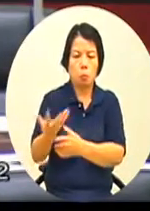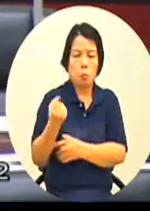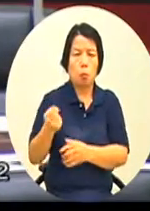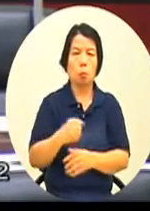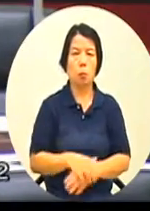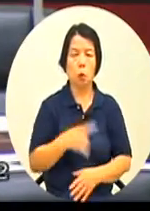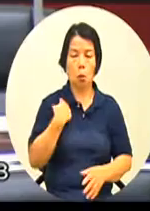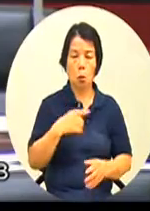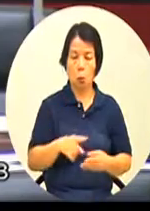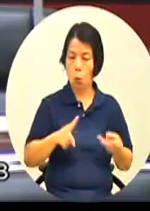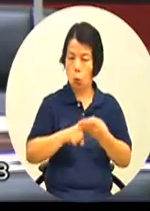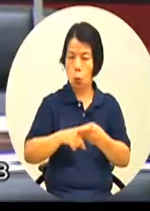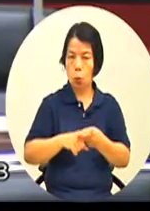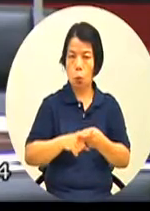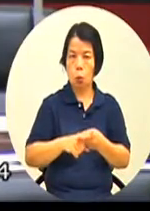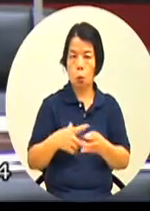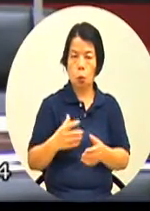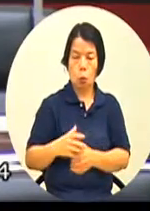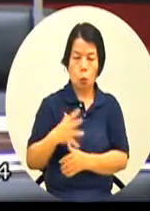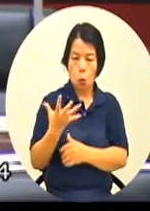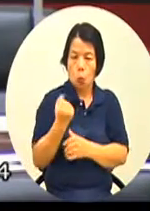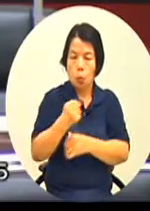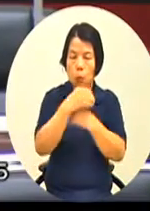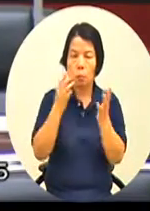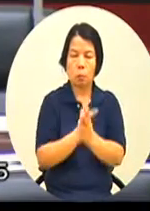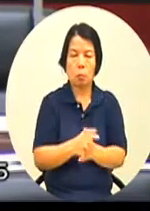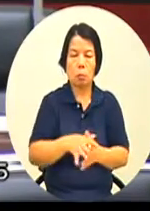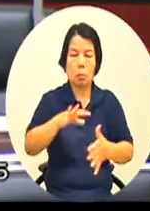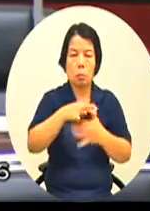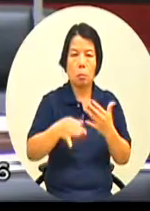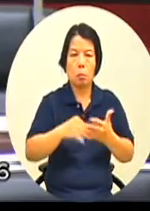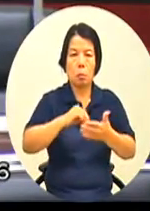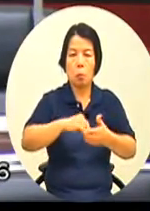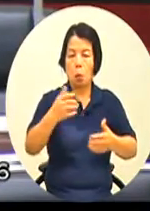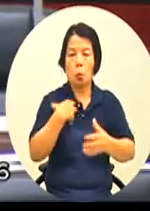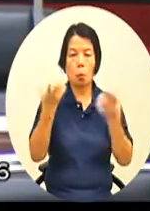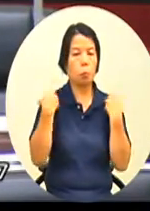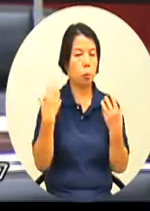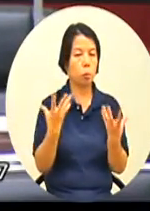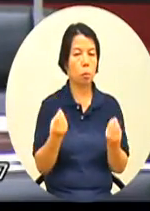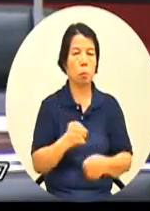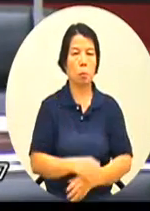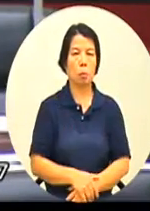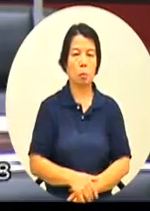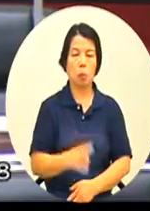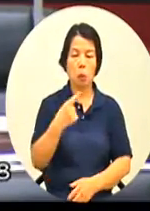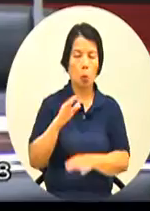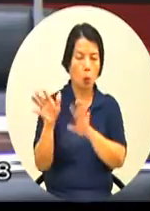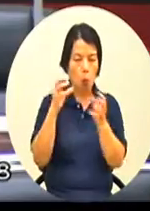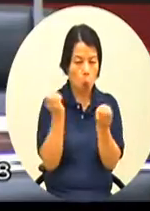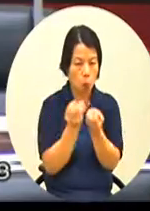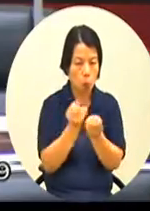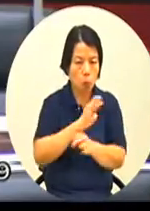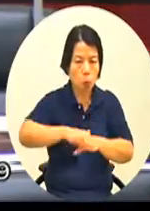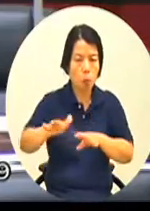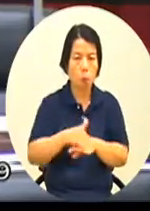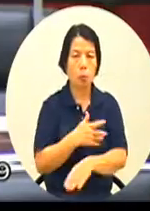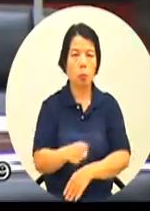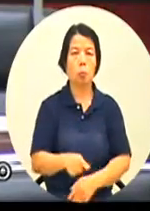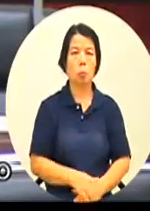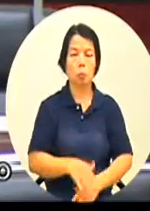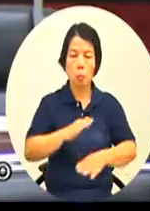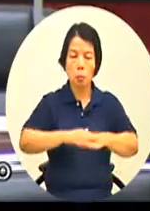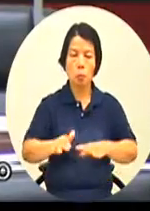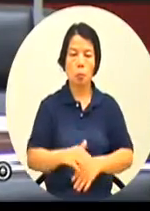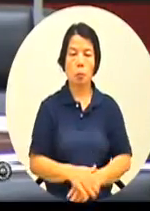我主导了整个活动的进行，主导了整个决策，结果我是不用负责的。会不会有这个状况？ 的确会有这样。